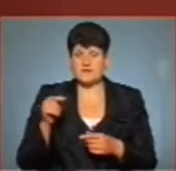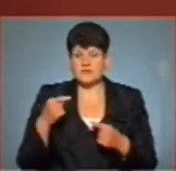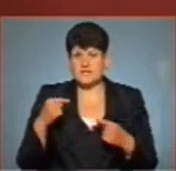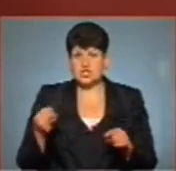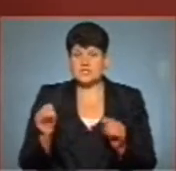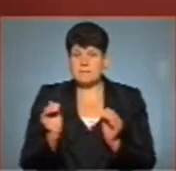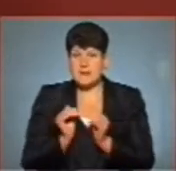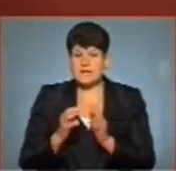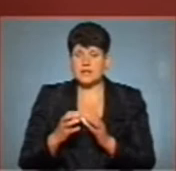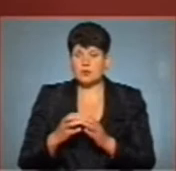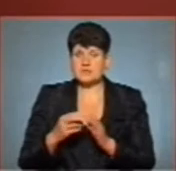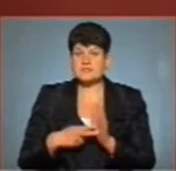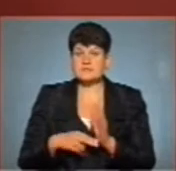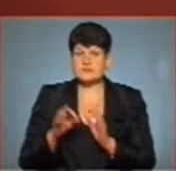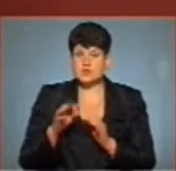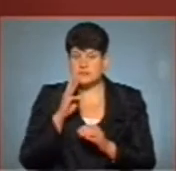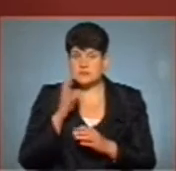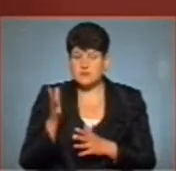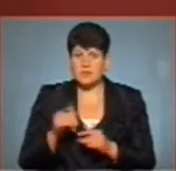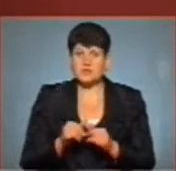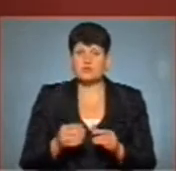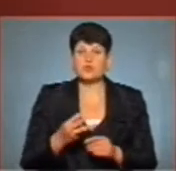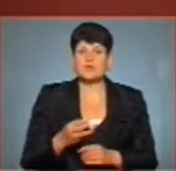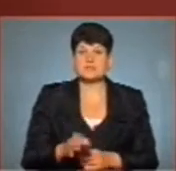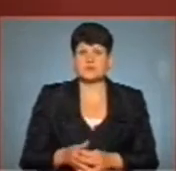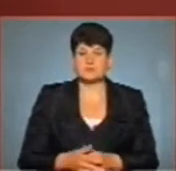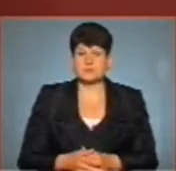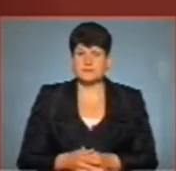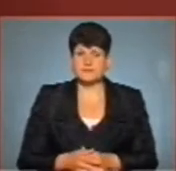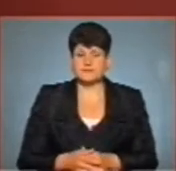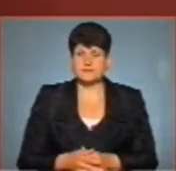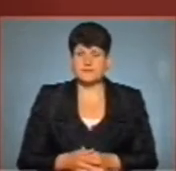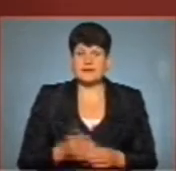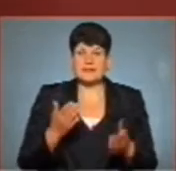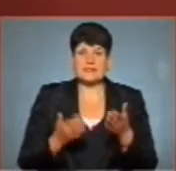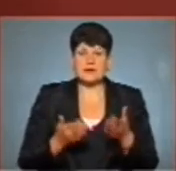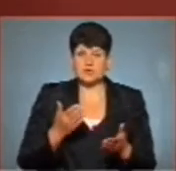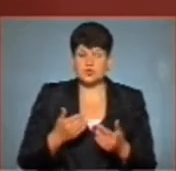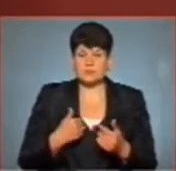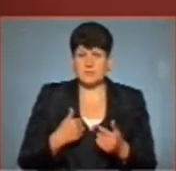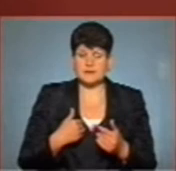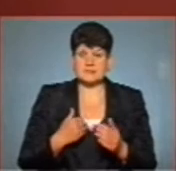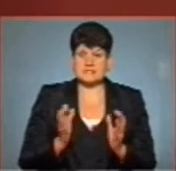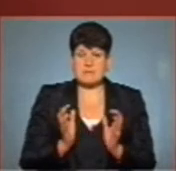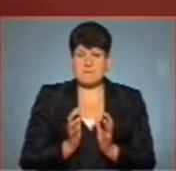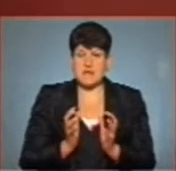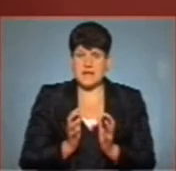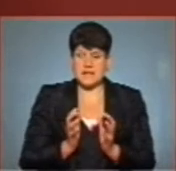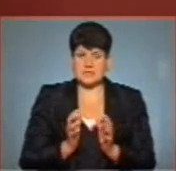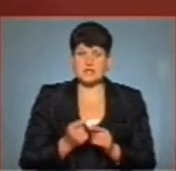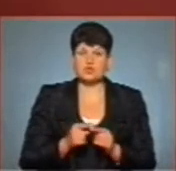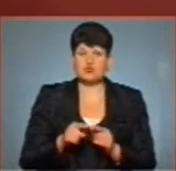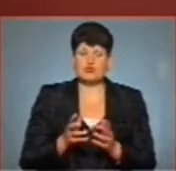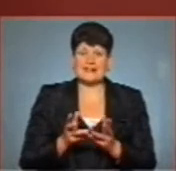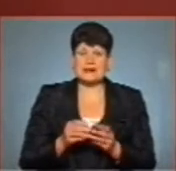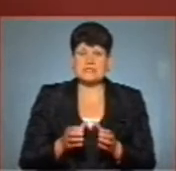цій маленькій громаді 70% на зарплату, а на розвиток тільки 30%. І якщо б ми зберегли оцю кількість